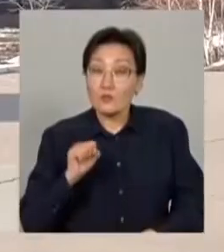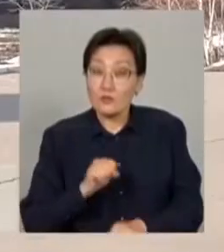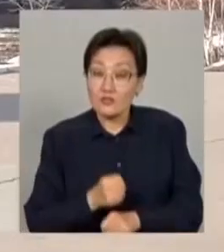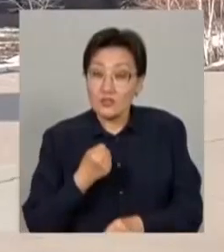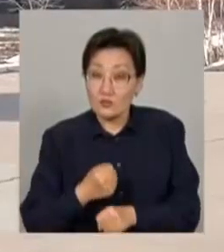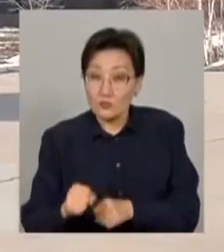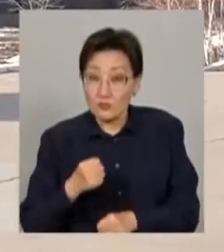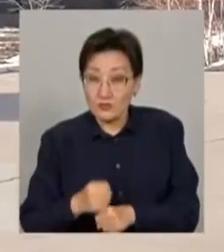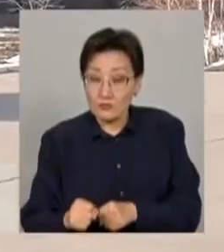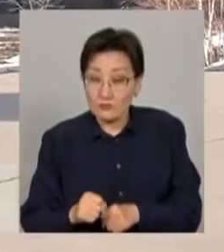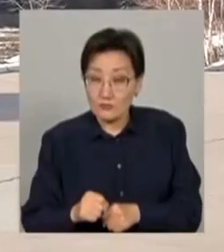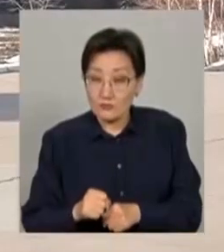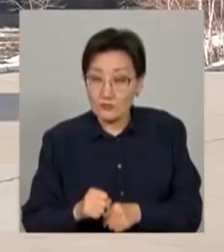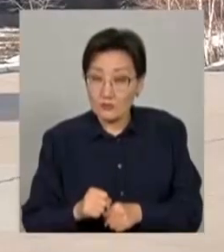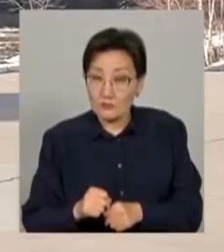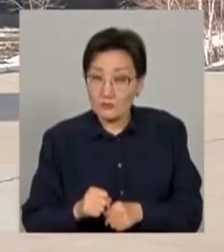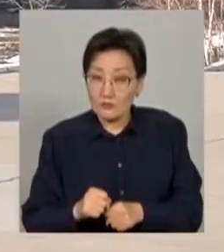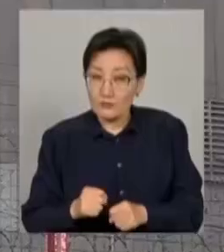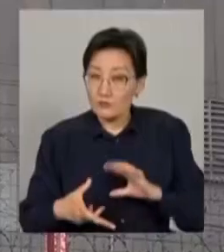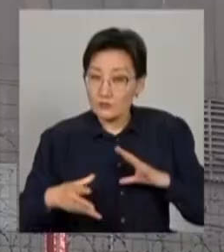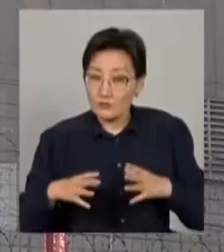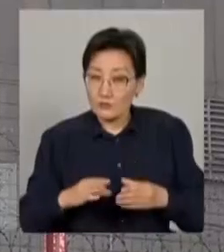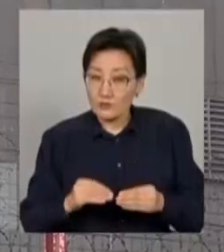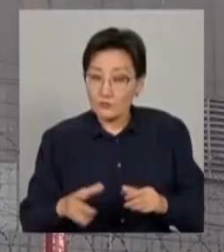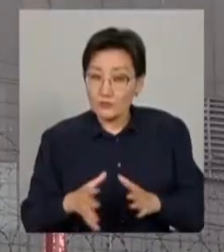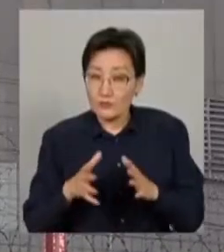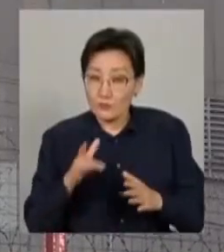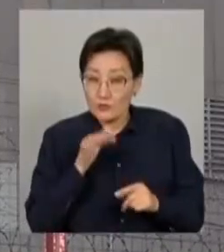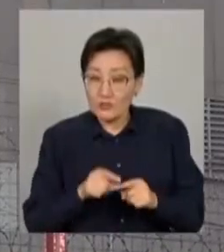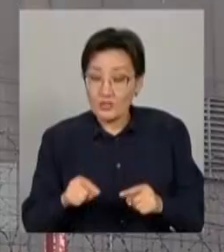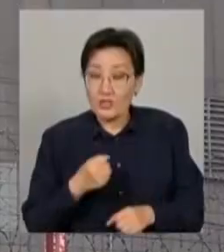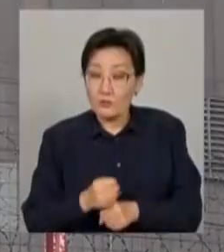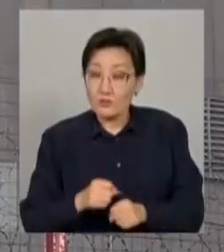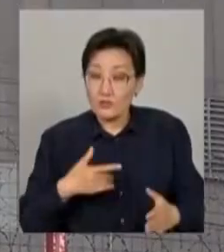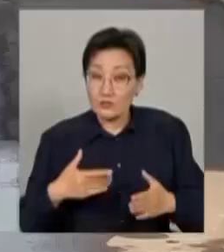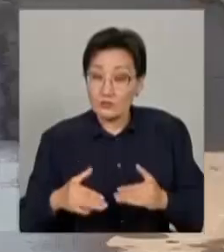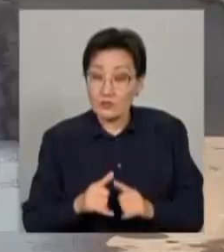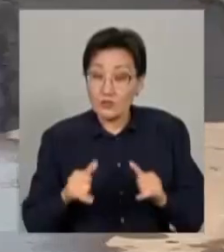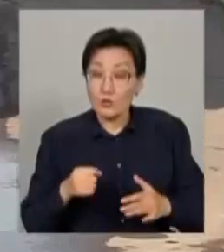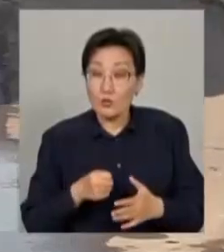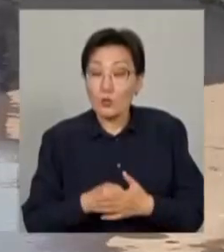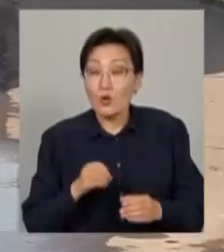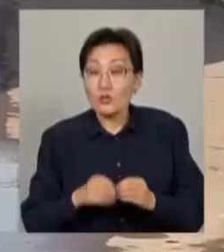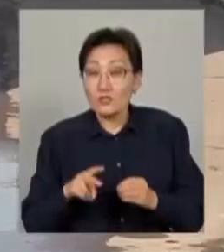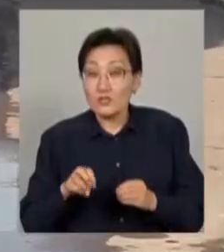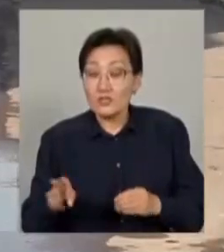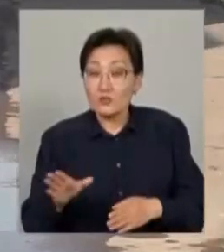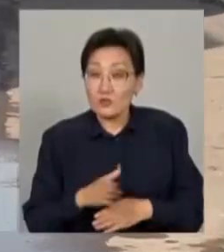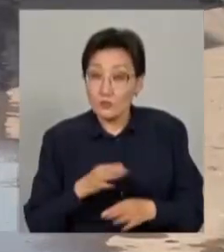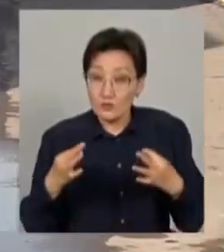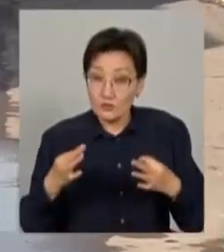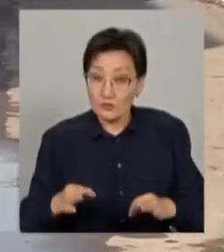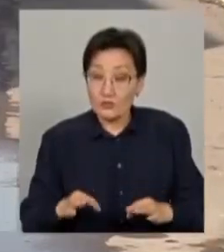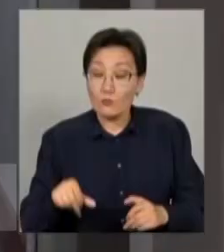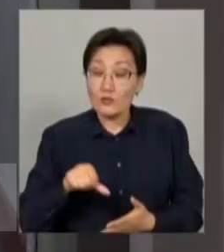пытки, назвав их средневековым явлением. В результате максимальный срок за жестокое обращение увеличен до 10 лет лишения свободы.